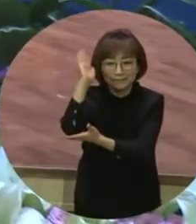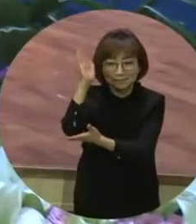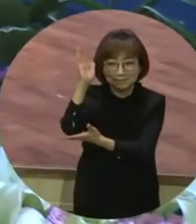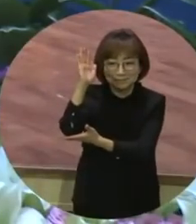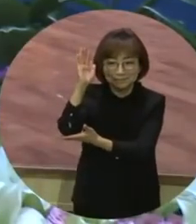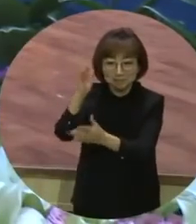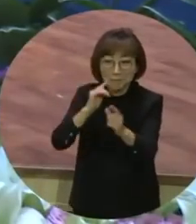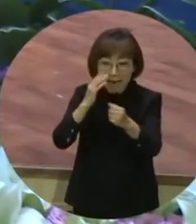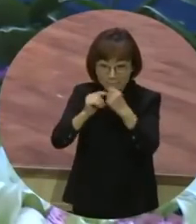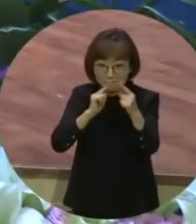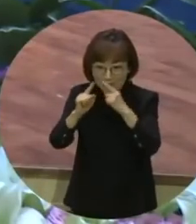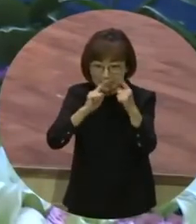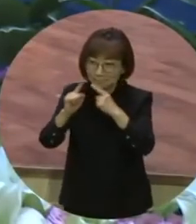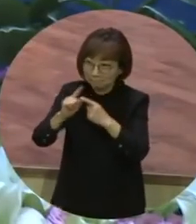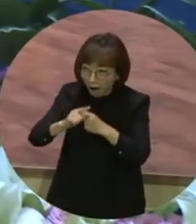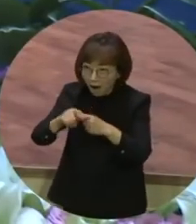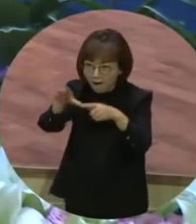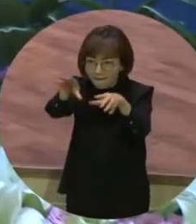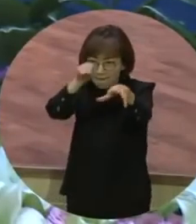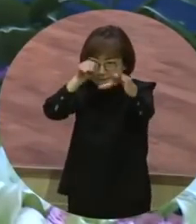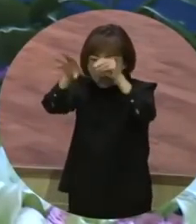선이에요. 말씀에 순종하는 것.